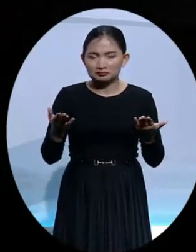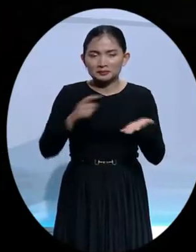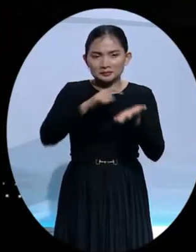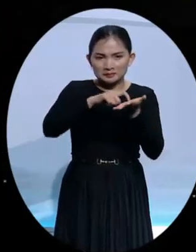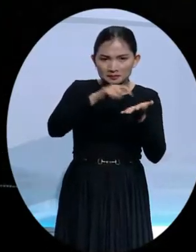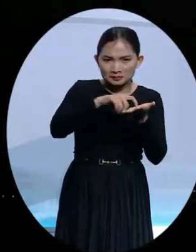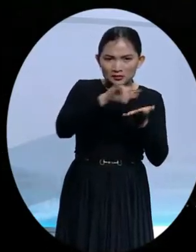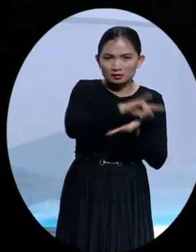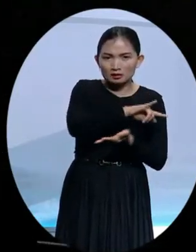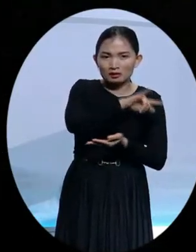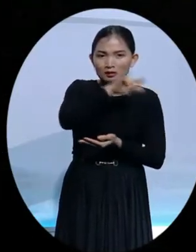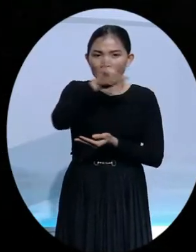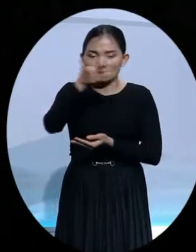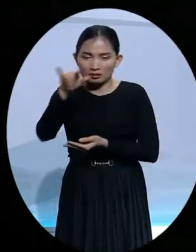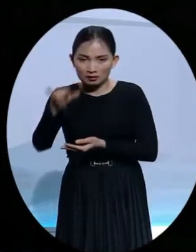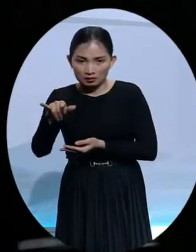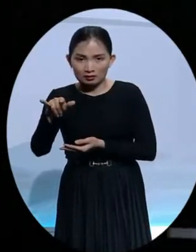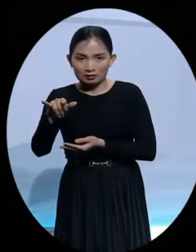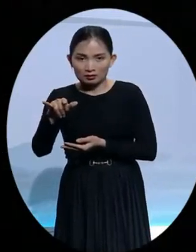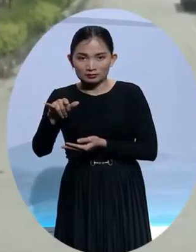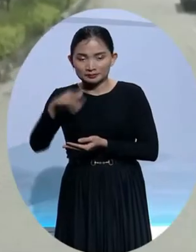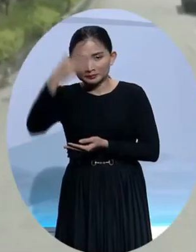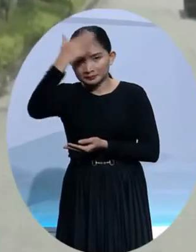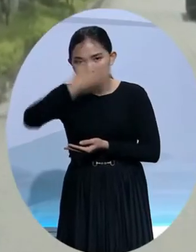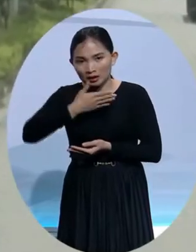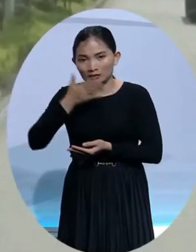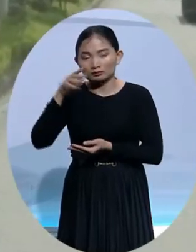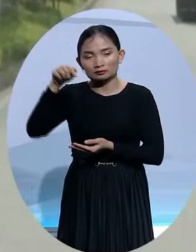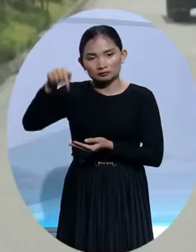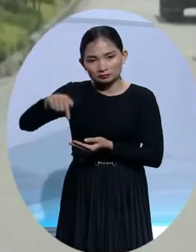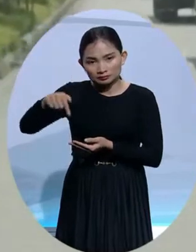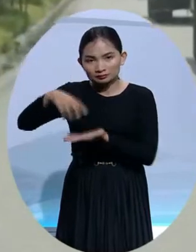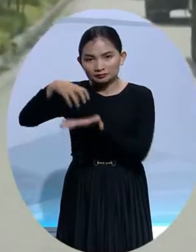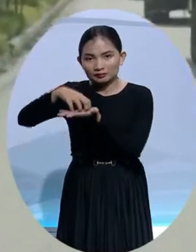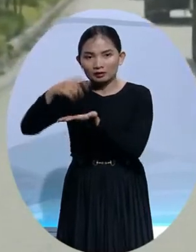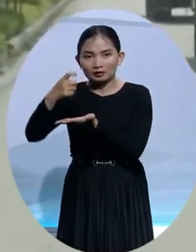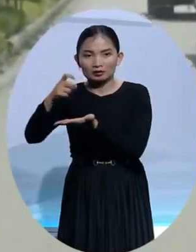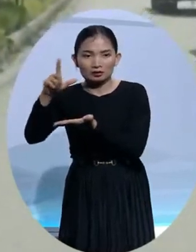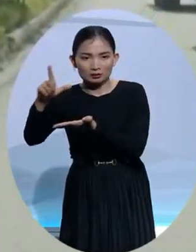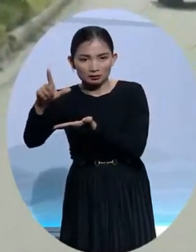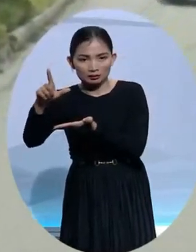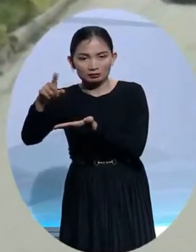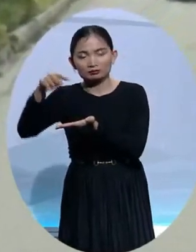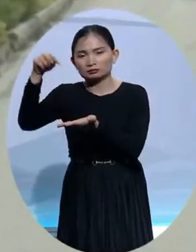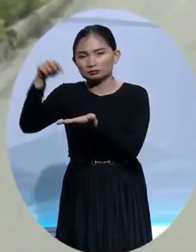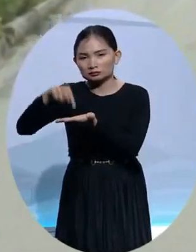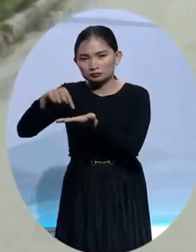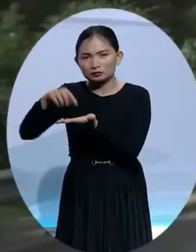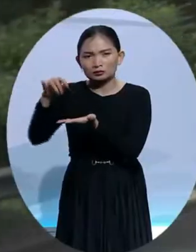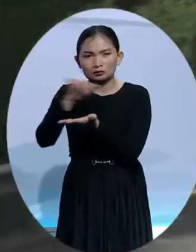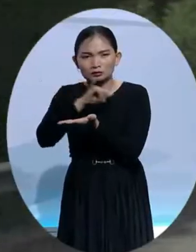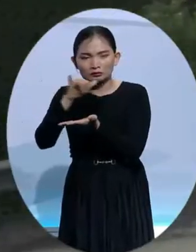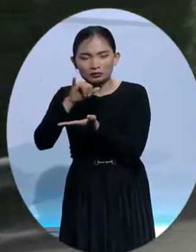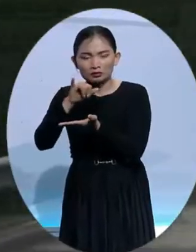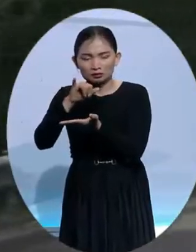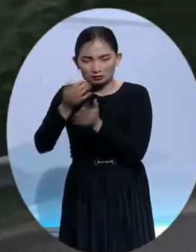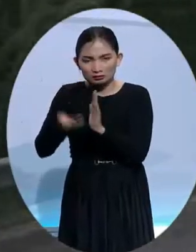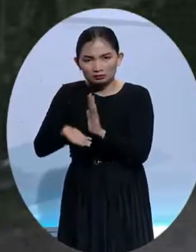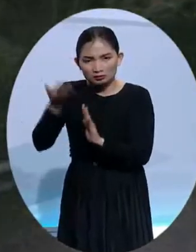tác chiến tàu sân bay USS Ronald Reagan. Đảo Đài Loan cũng đạt các lực lượng vũ trang và tình trạng báo động cấp độ 2.